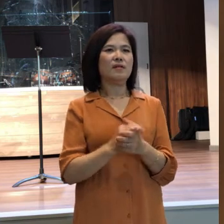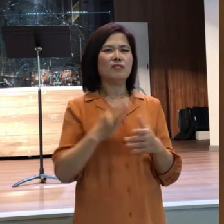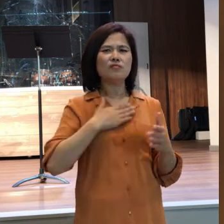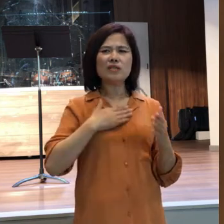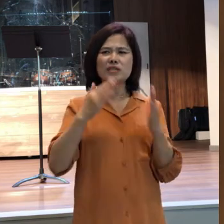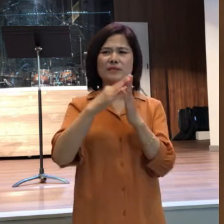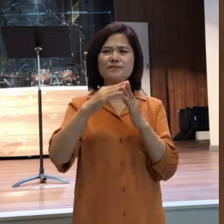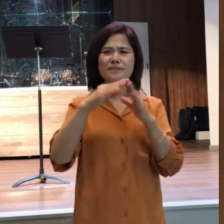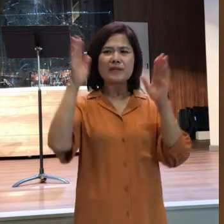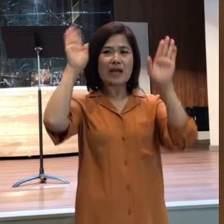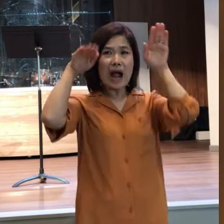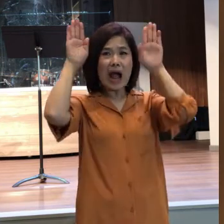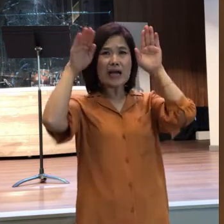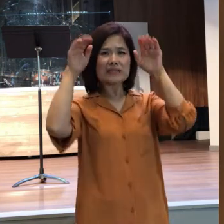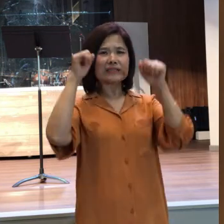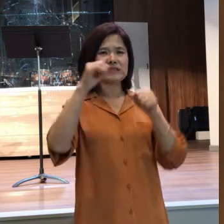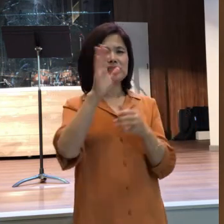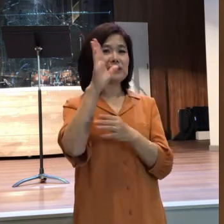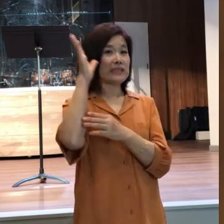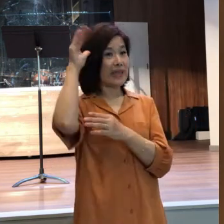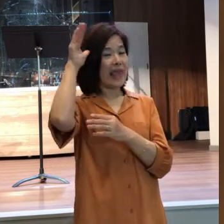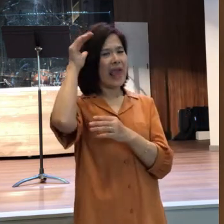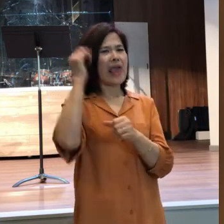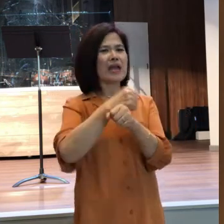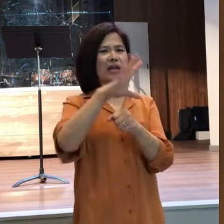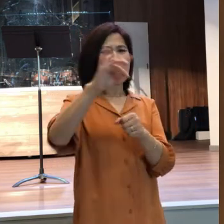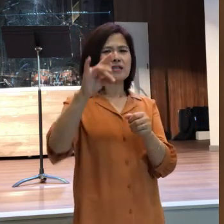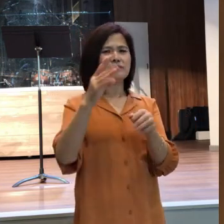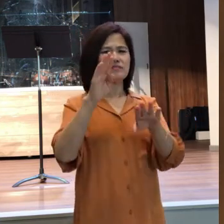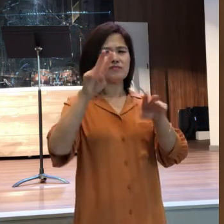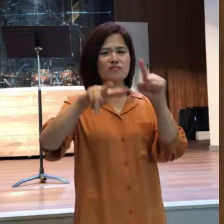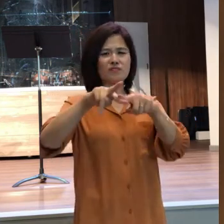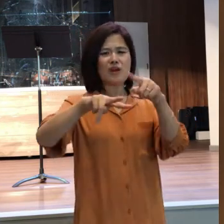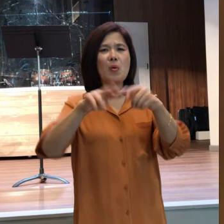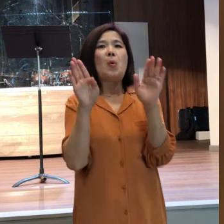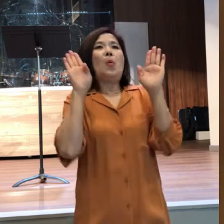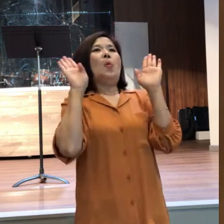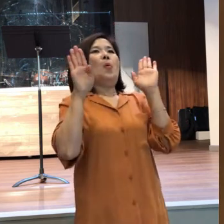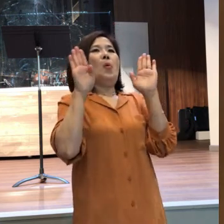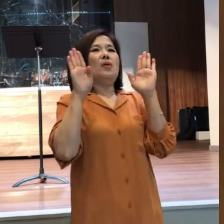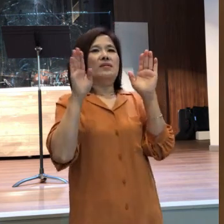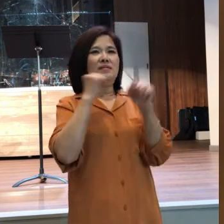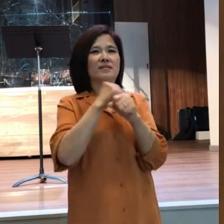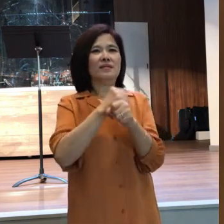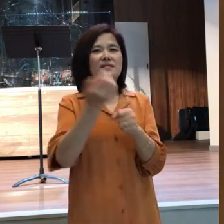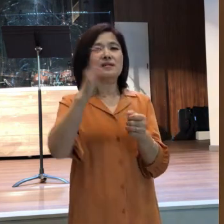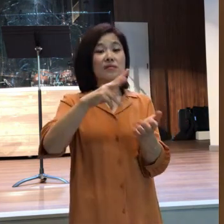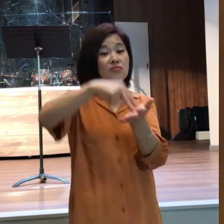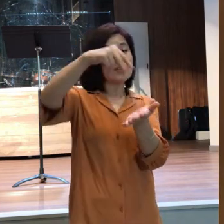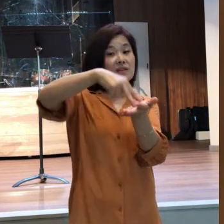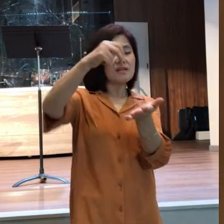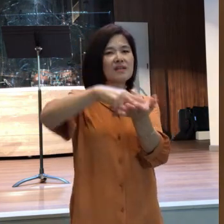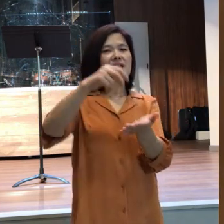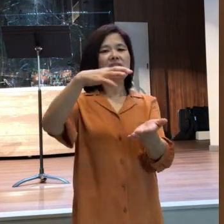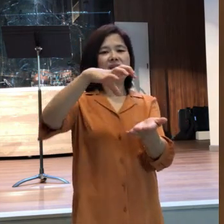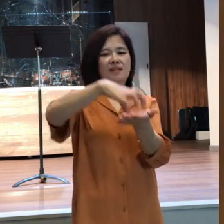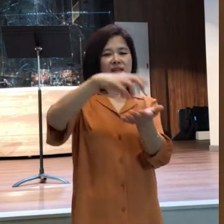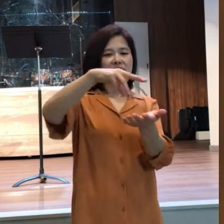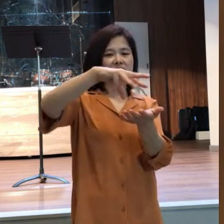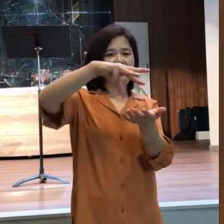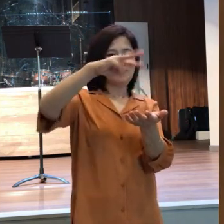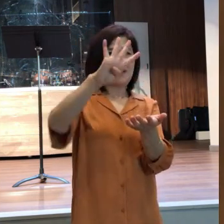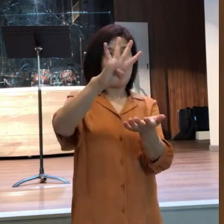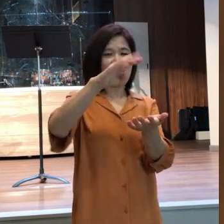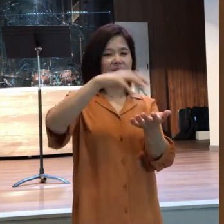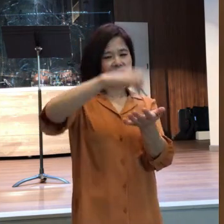우리 집 강아지는 가끔 두 발로 서는데요. 두 발로 섰을 때 한번 때려봐요. 네 발로 뛰나 두 발로 뛰나.